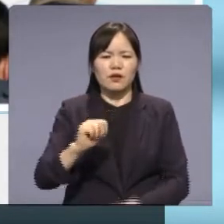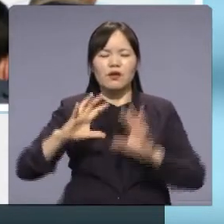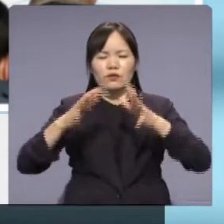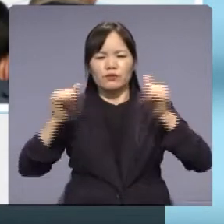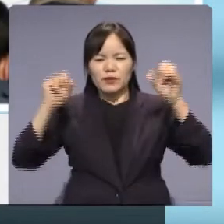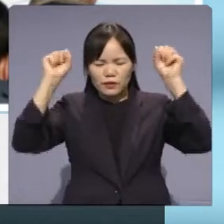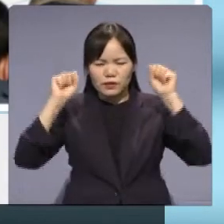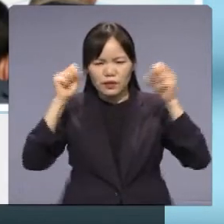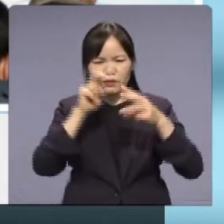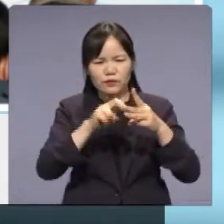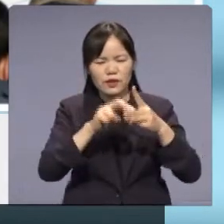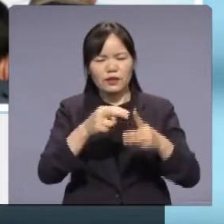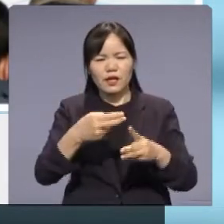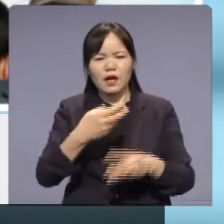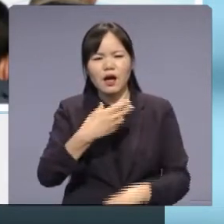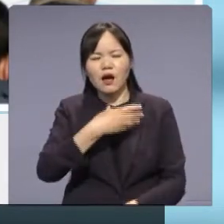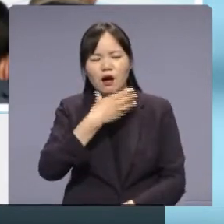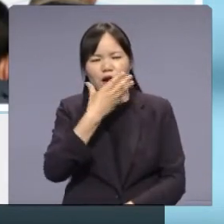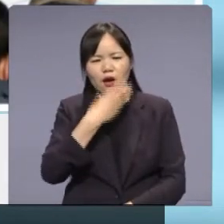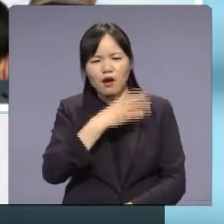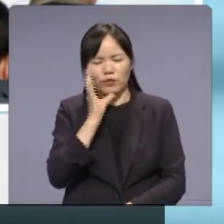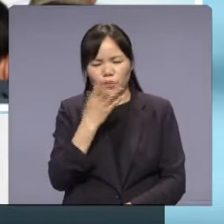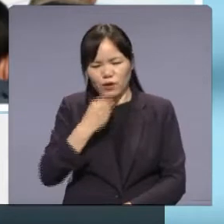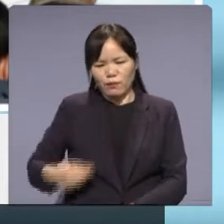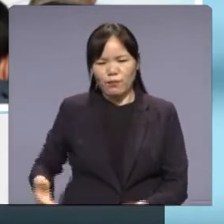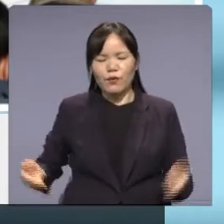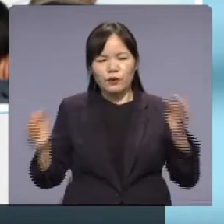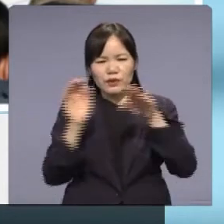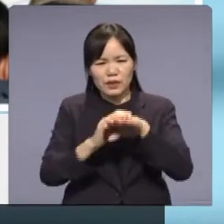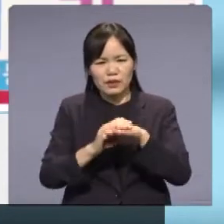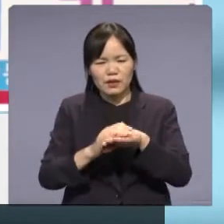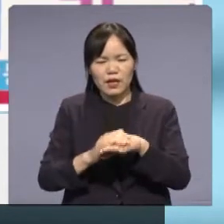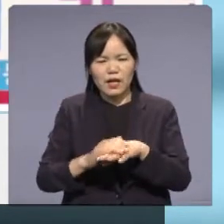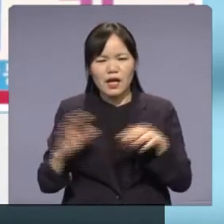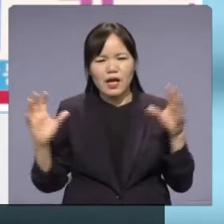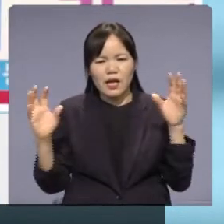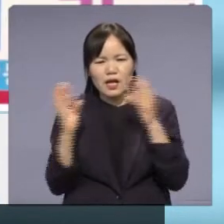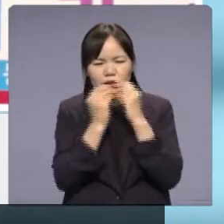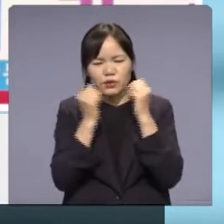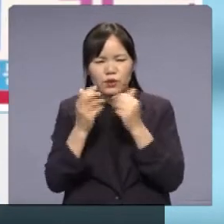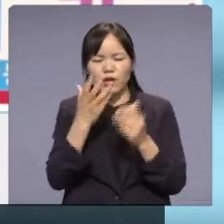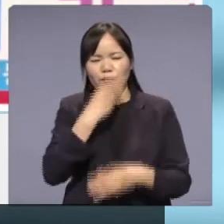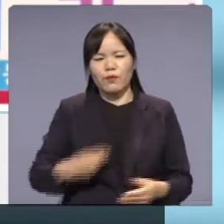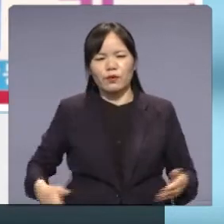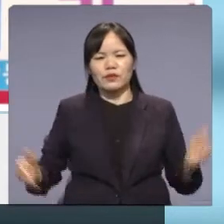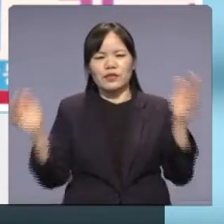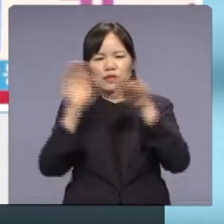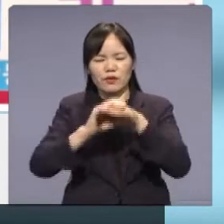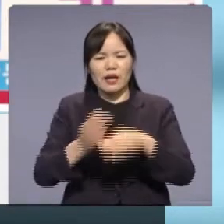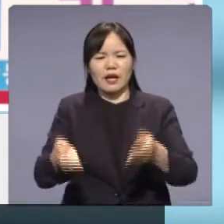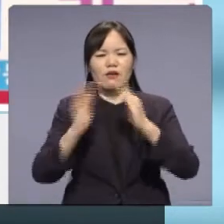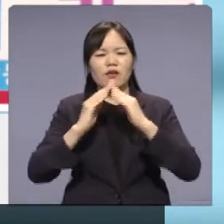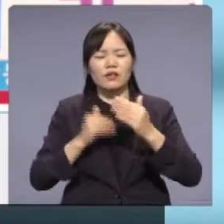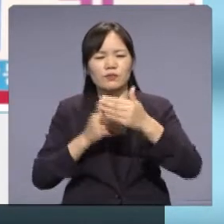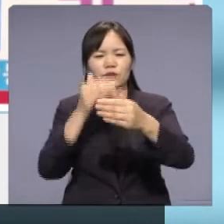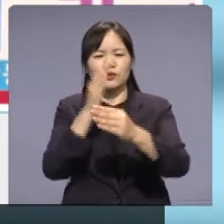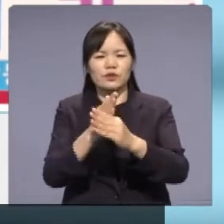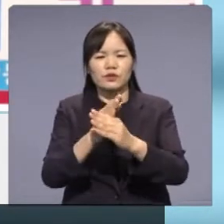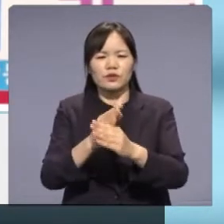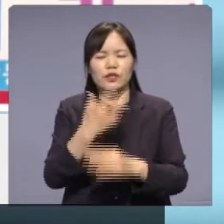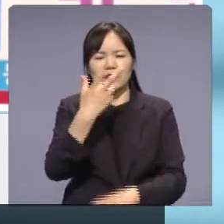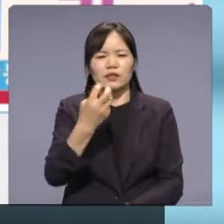국민체육센터라든가 종합복지관, 노인복지관, 공공시설을 복합화하는 그런 사업도 지금 진행 중에 있고 그리고 비를 73억을